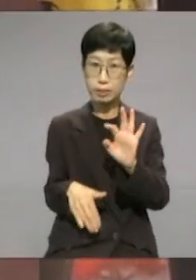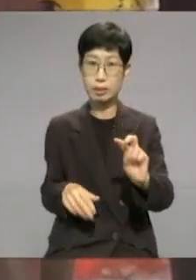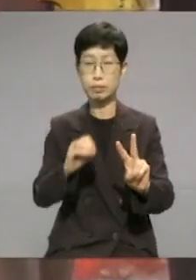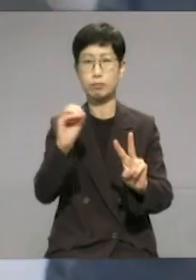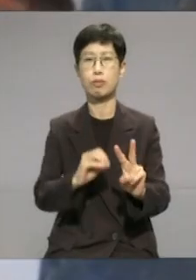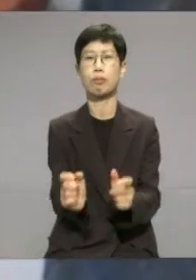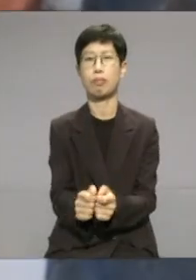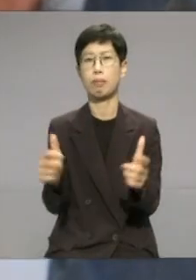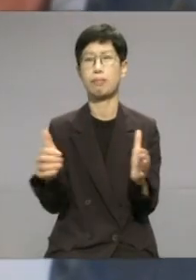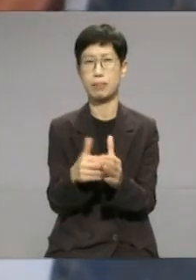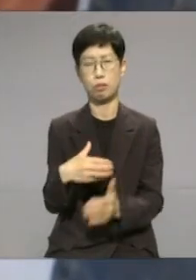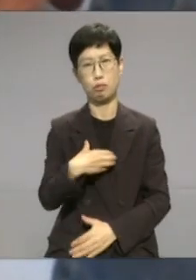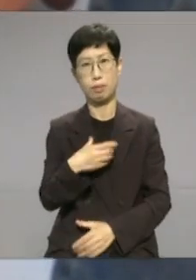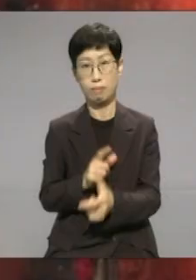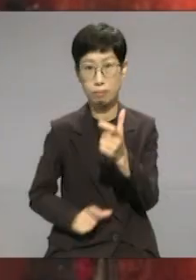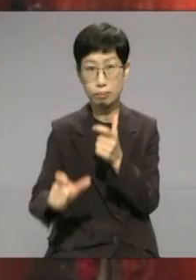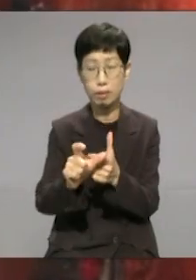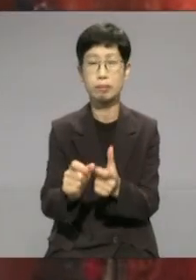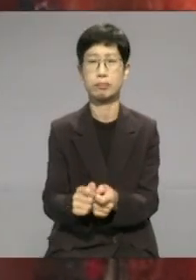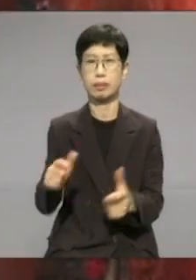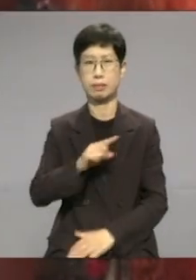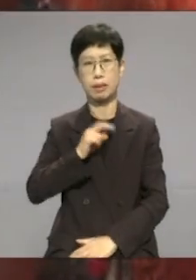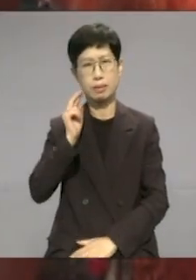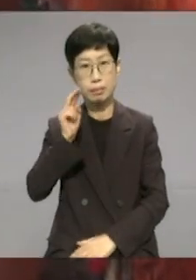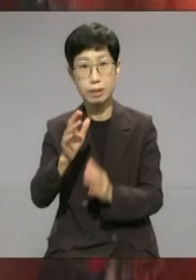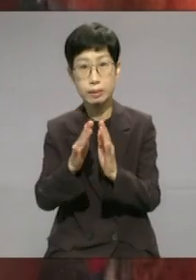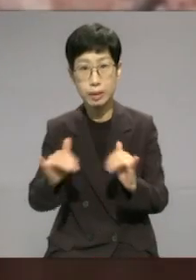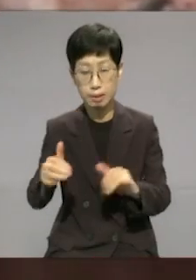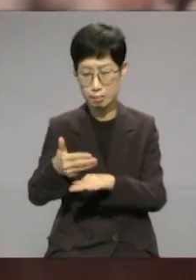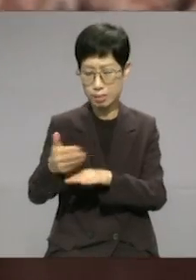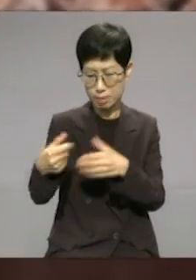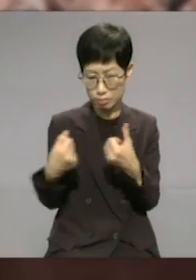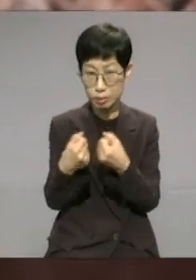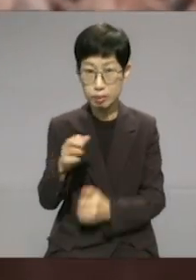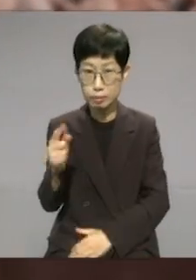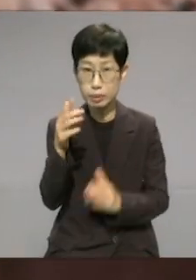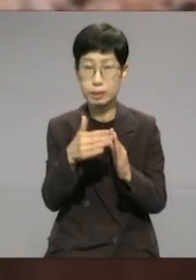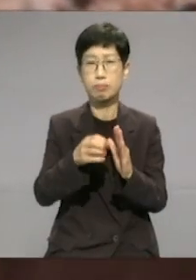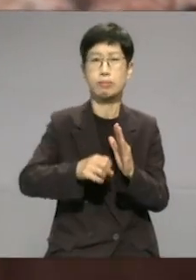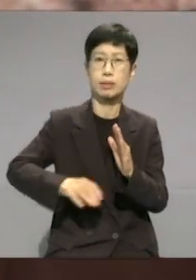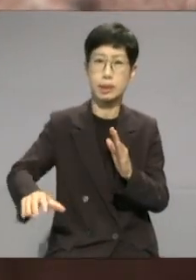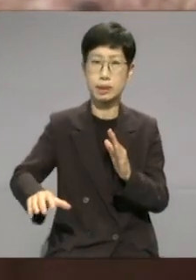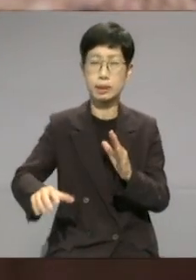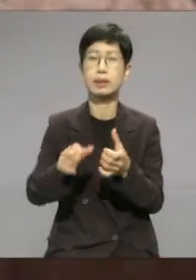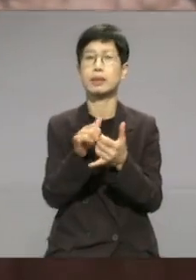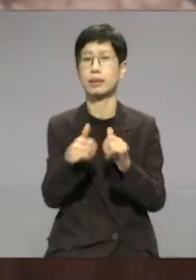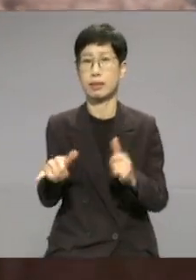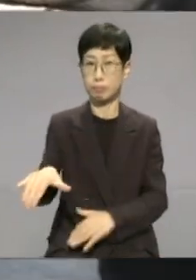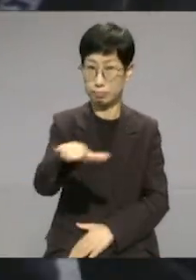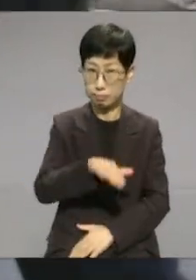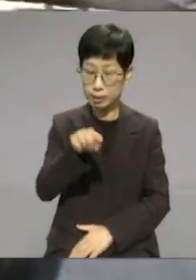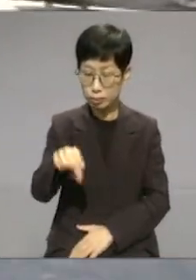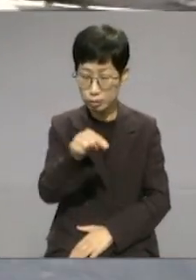42% 증가한 수치입니다. 가장 심각한 사람들은 갱단 폭력으로 집을 잃은 국내 실향민으로 이